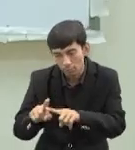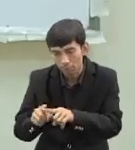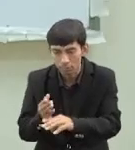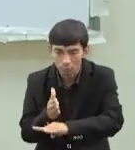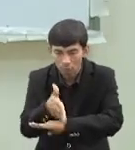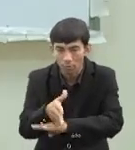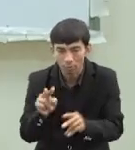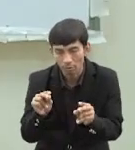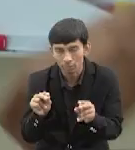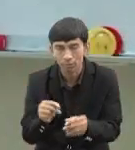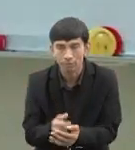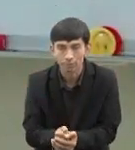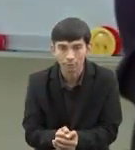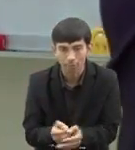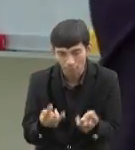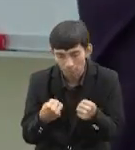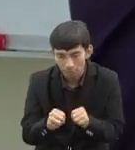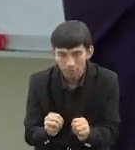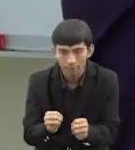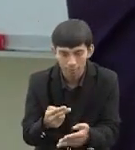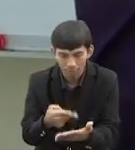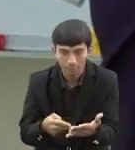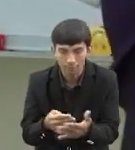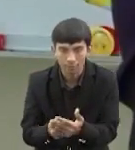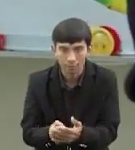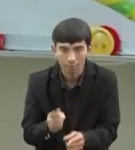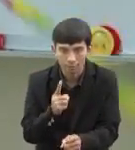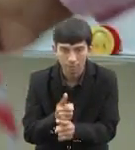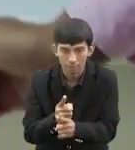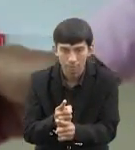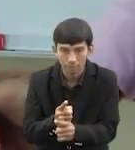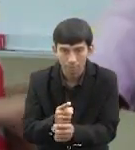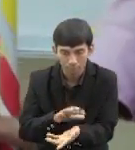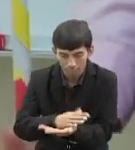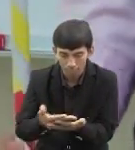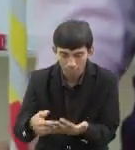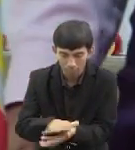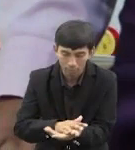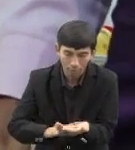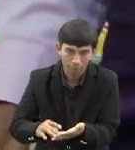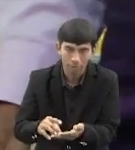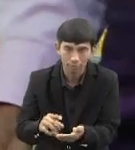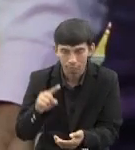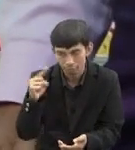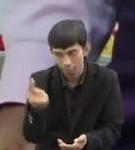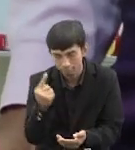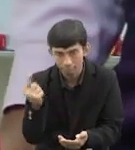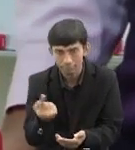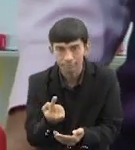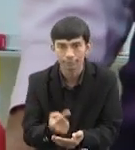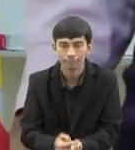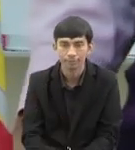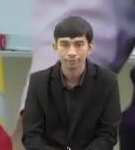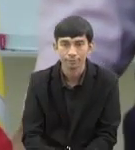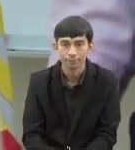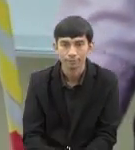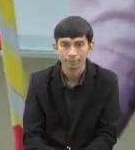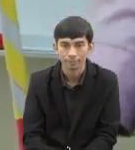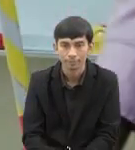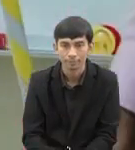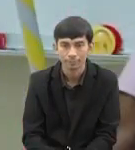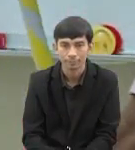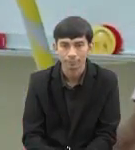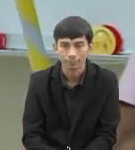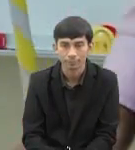con á chà chẳng tạm bà thị ấy khá nè trở liên sầm át đáy chìa nợ thầy nhớ con ca liên sầm át đáy cứ chìa chùm lệnh mỗi đáy sống khăn